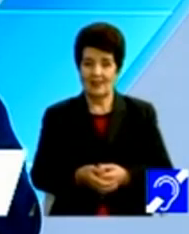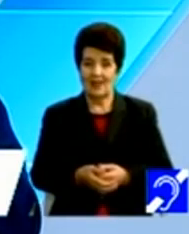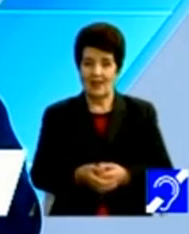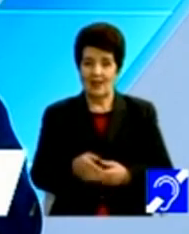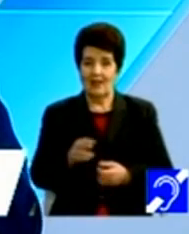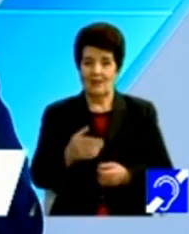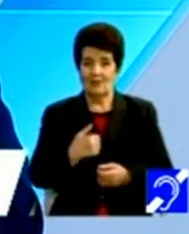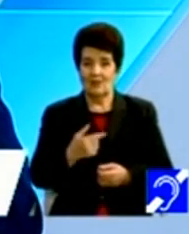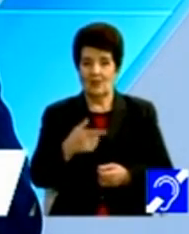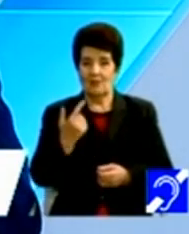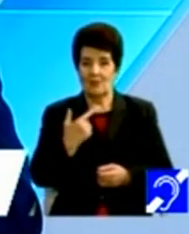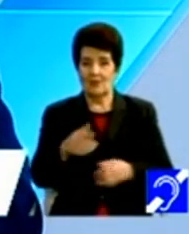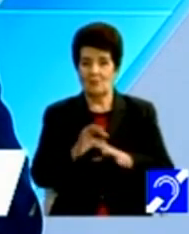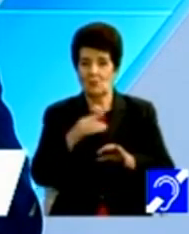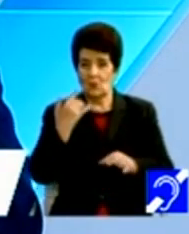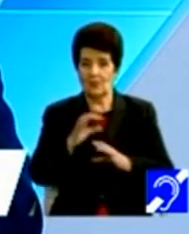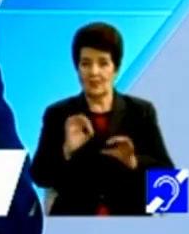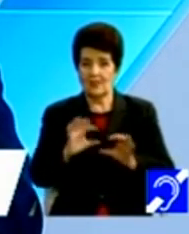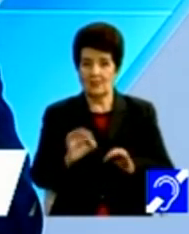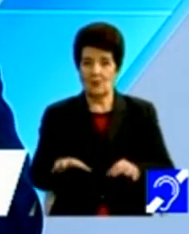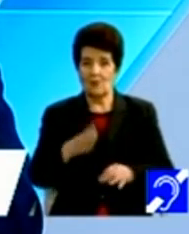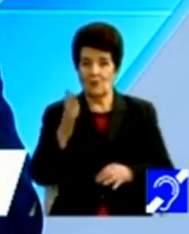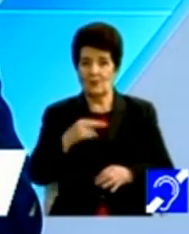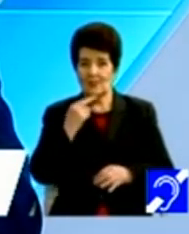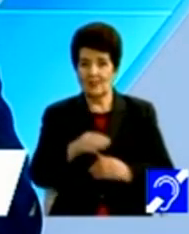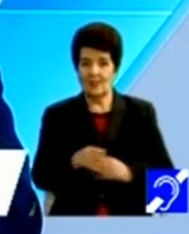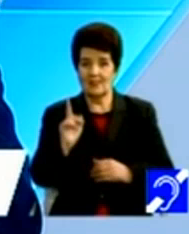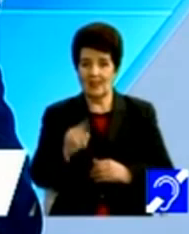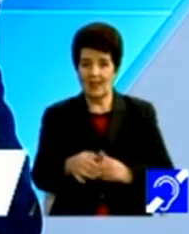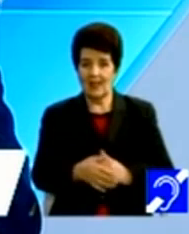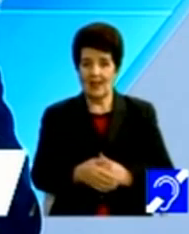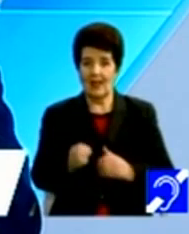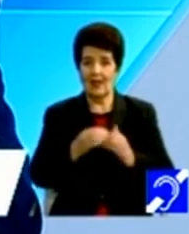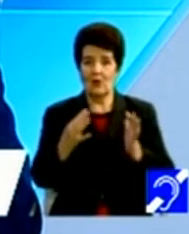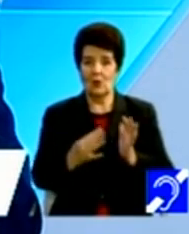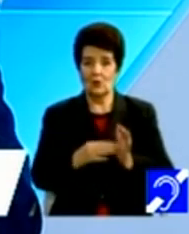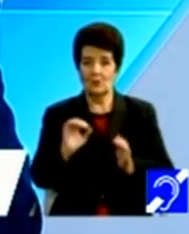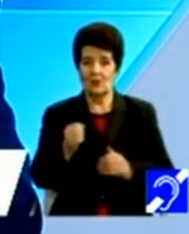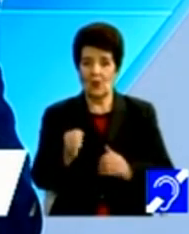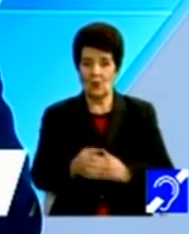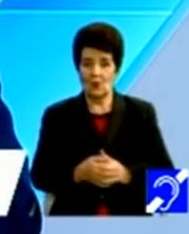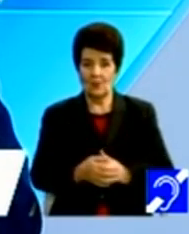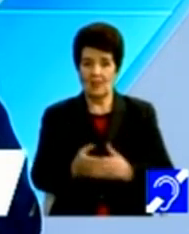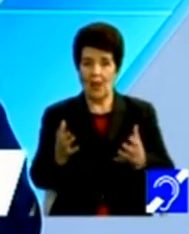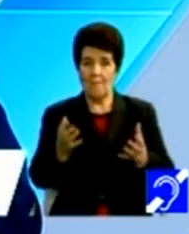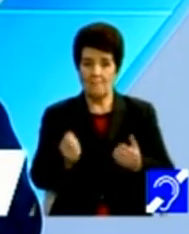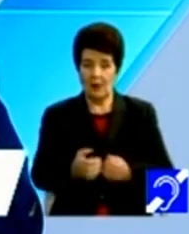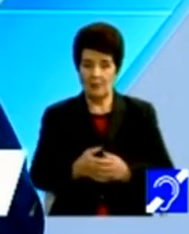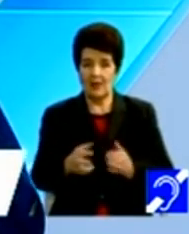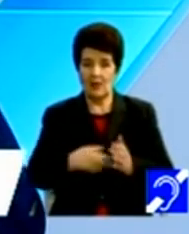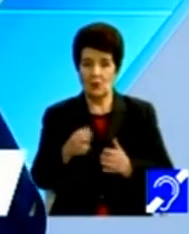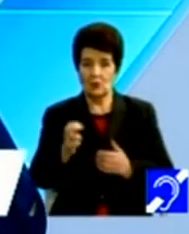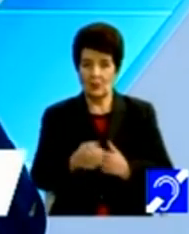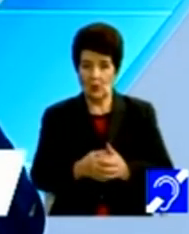eu am aici multe de spus, fiindcă noi am fost acei care la 19 august am trimis câte o scrisoare,